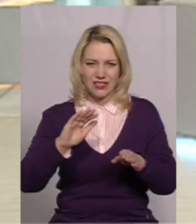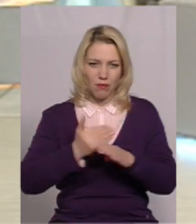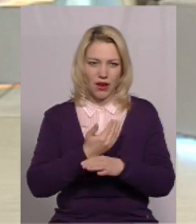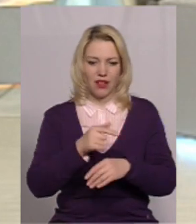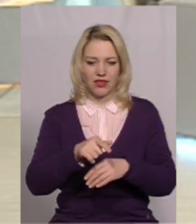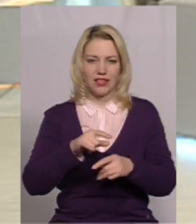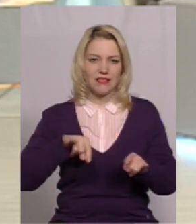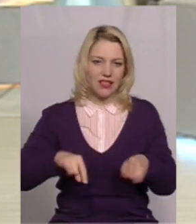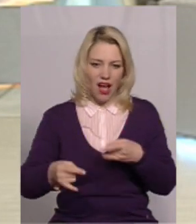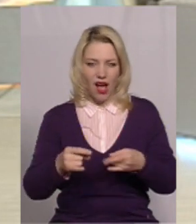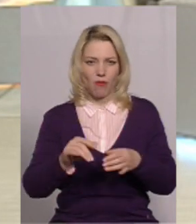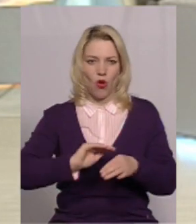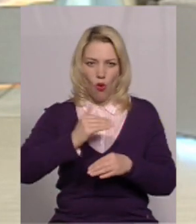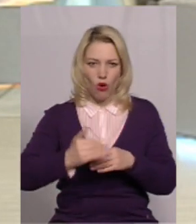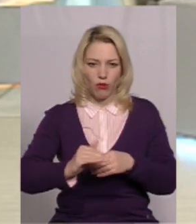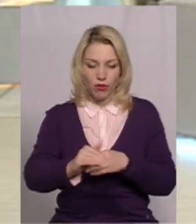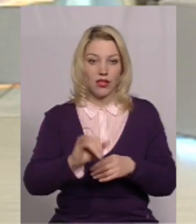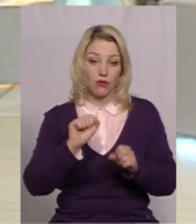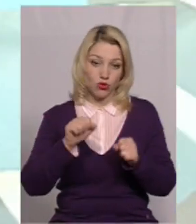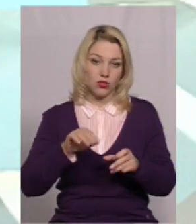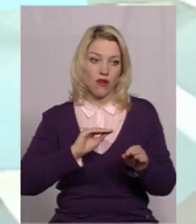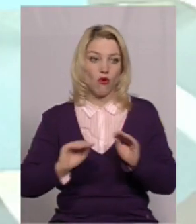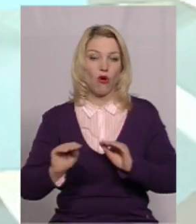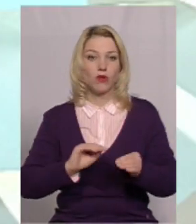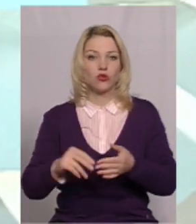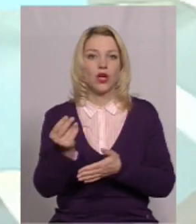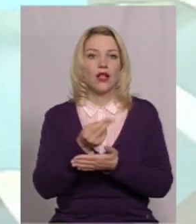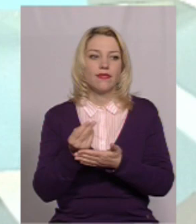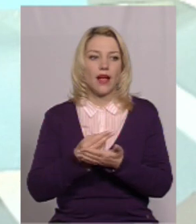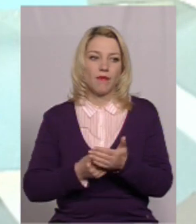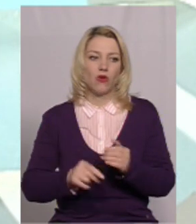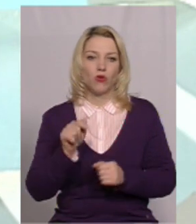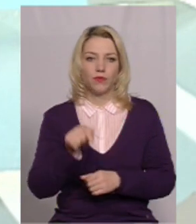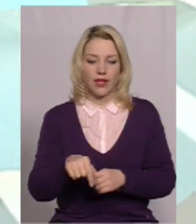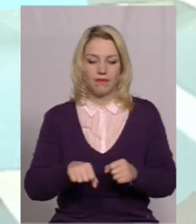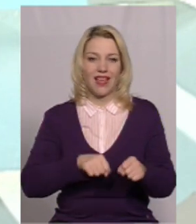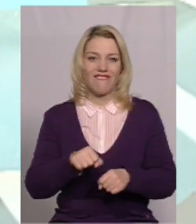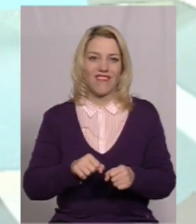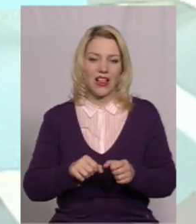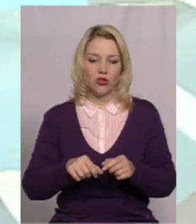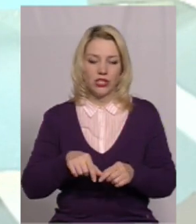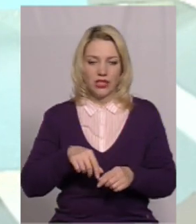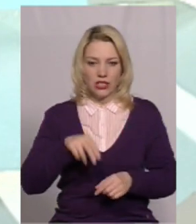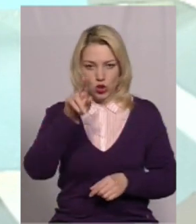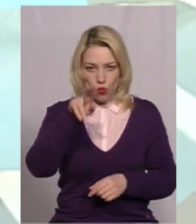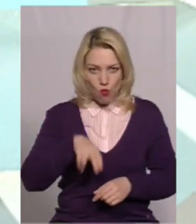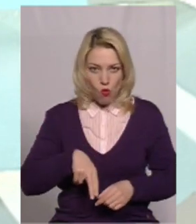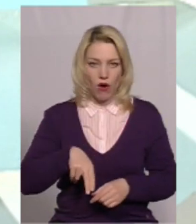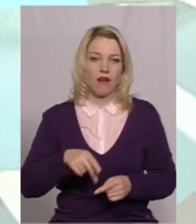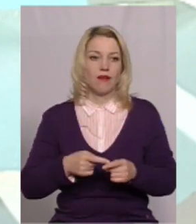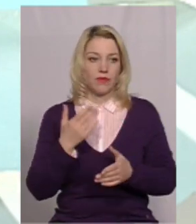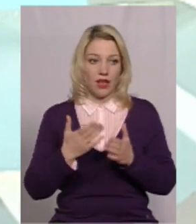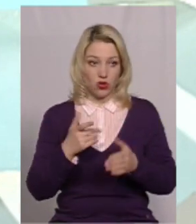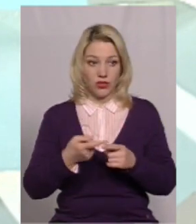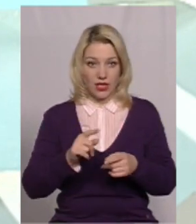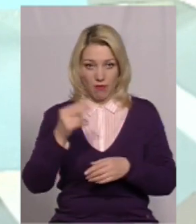горби. І тоді, можливо, і облаштуємо, намалюємо там велосмугу. Але це принципово. Якщо велосмуга малюється, то